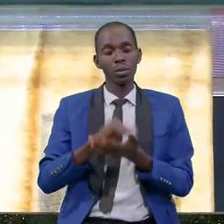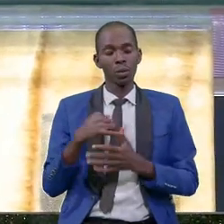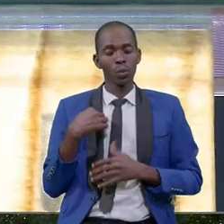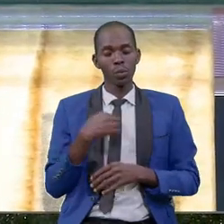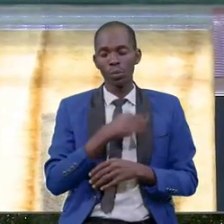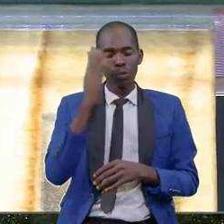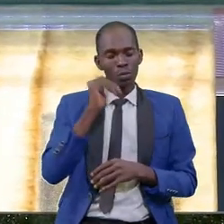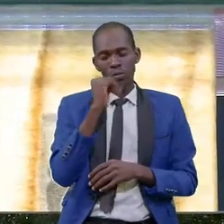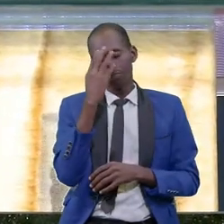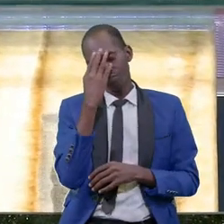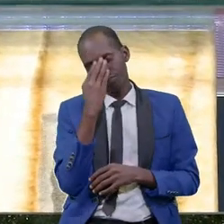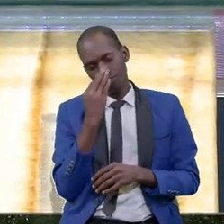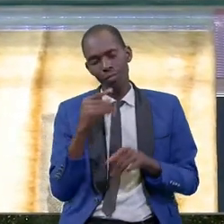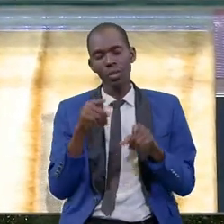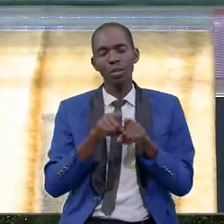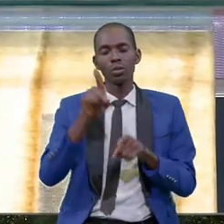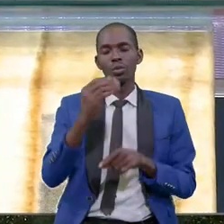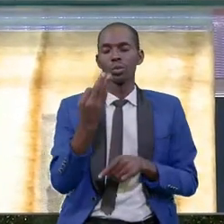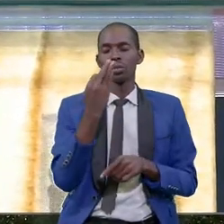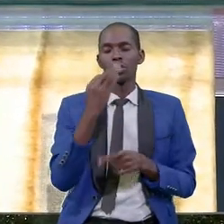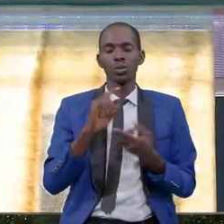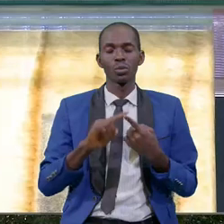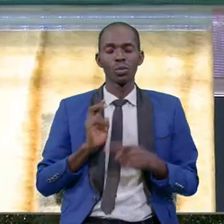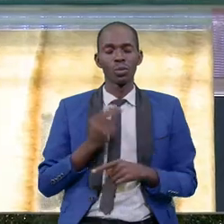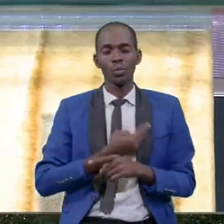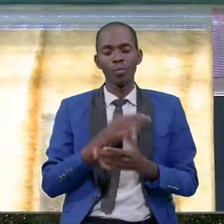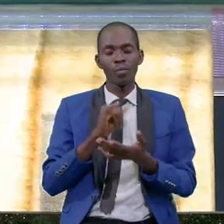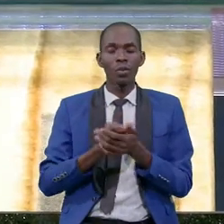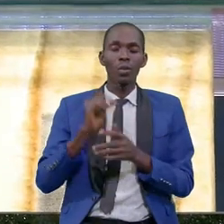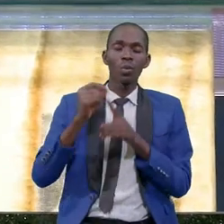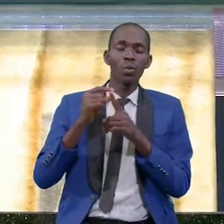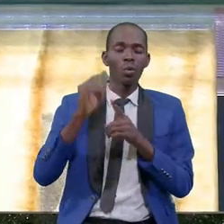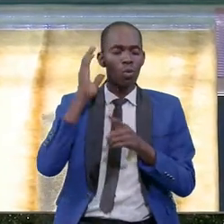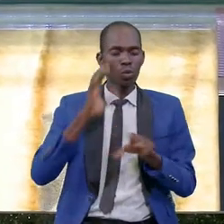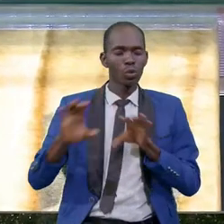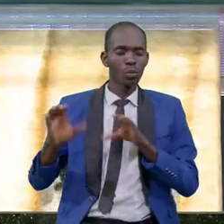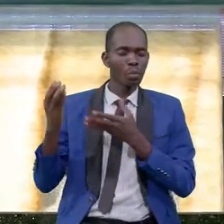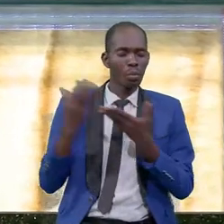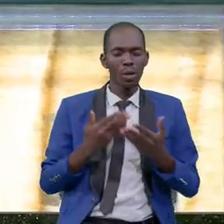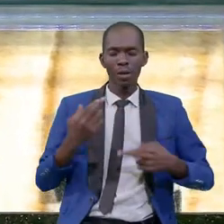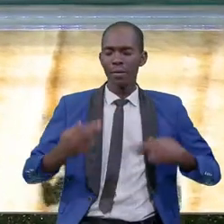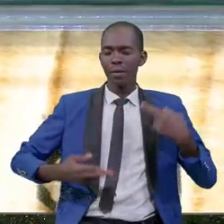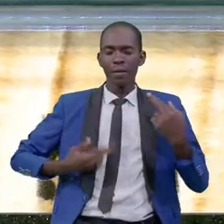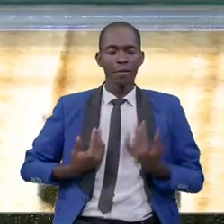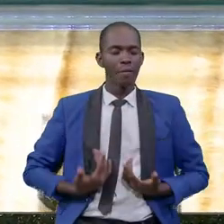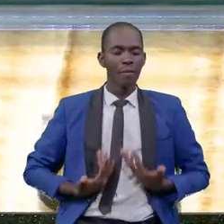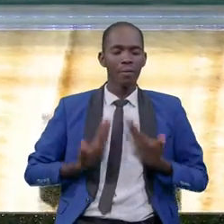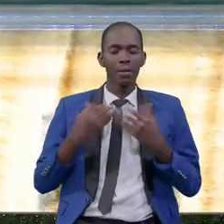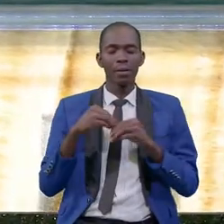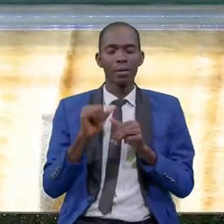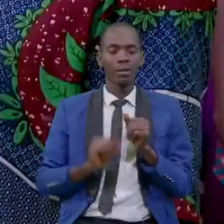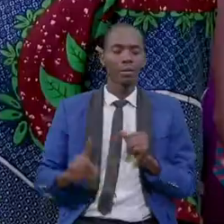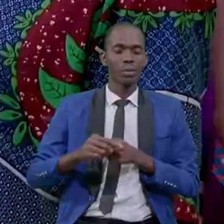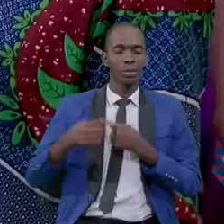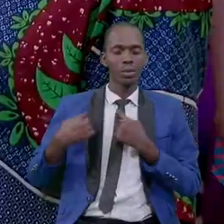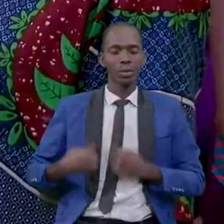ne s'endorme pas lorsque tu nous parles. Que la parole de Dieu réveille notre âme, amène le